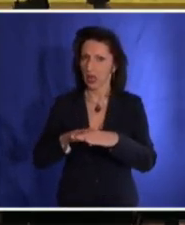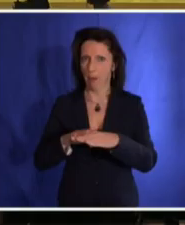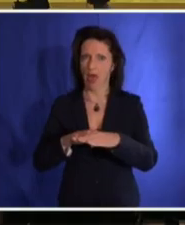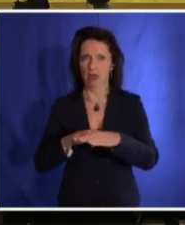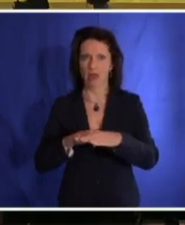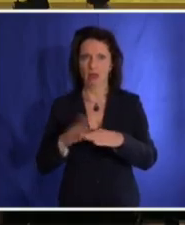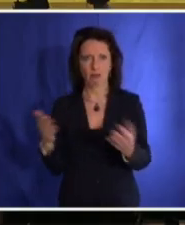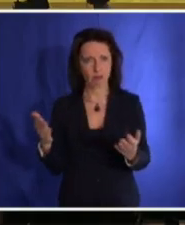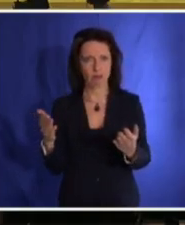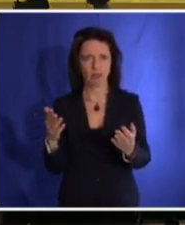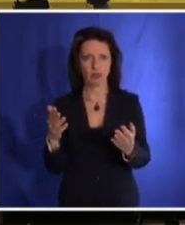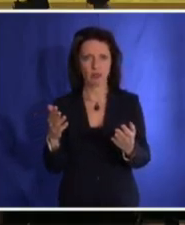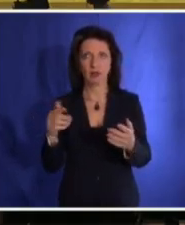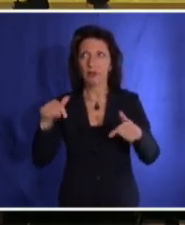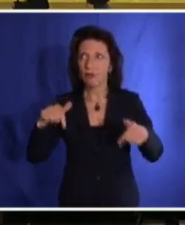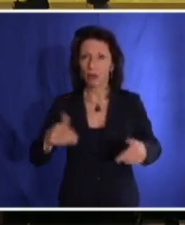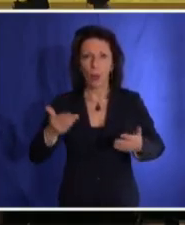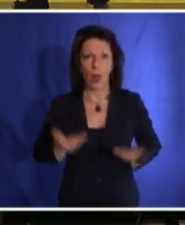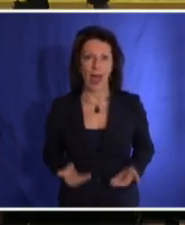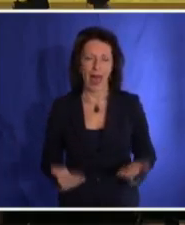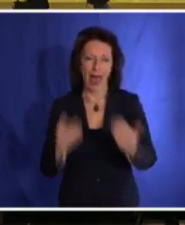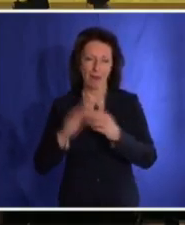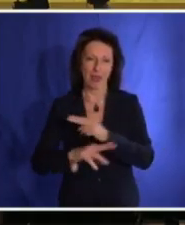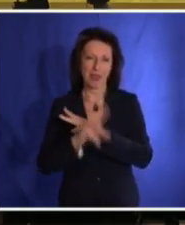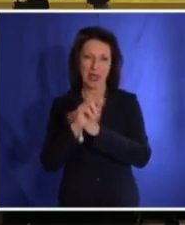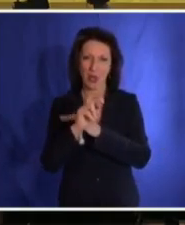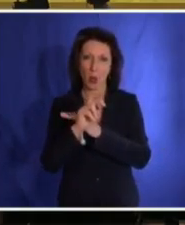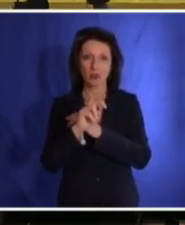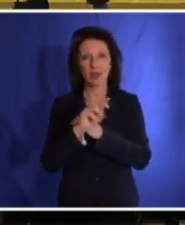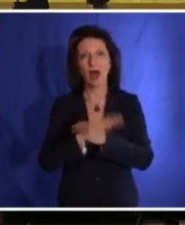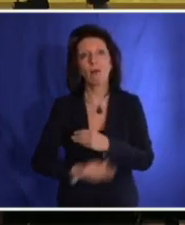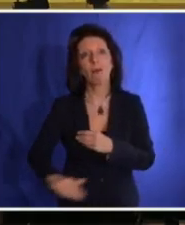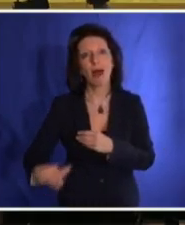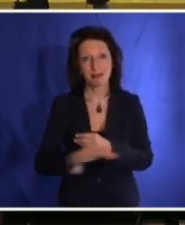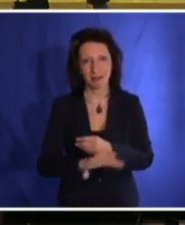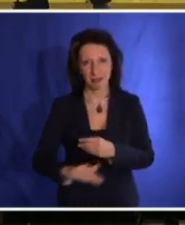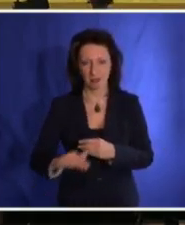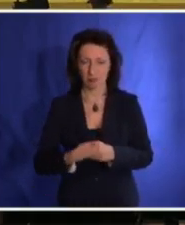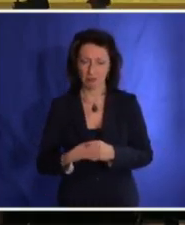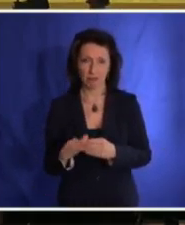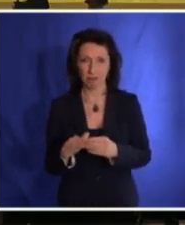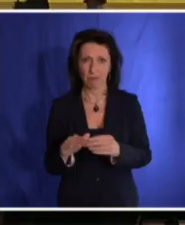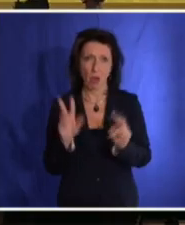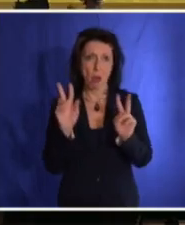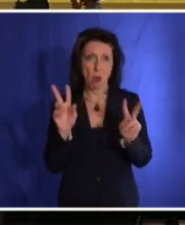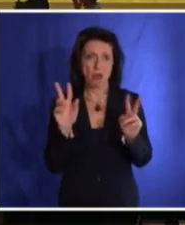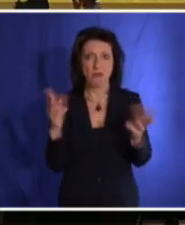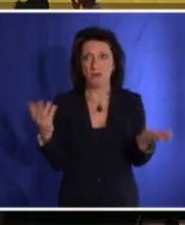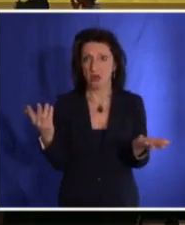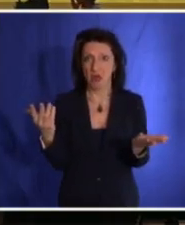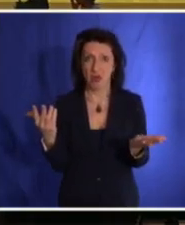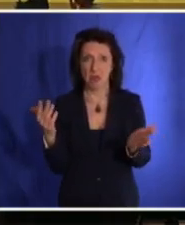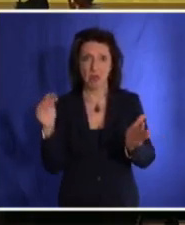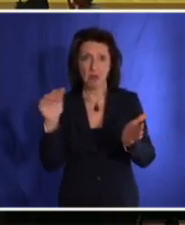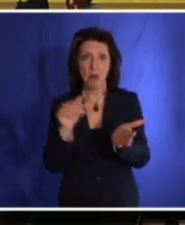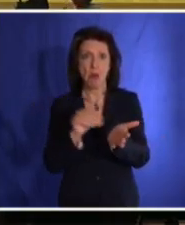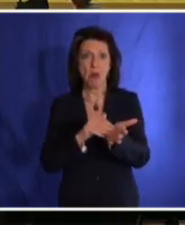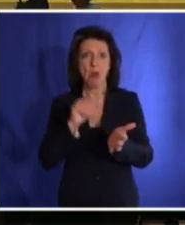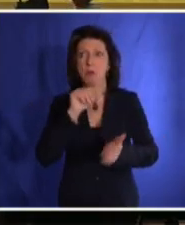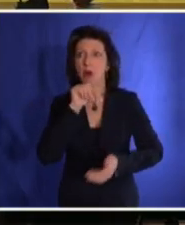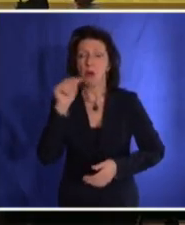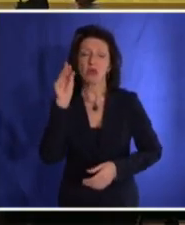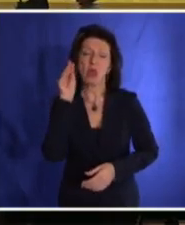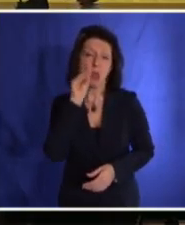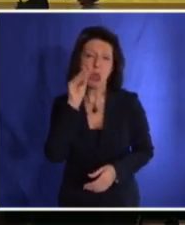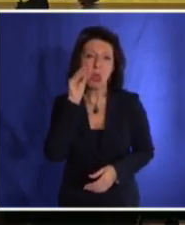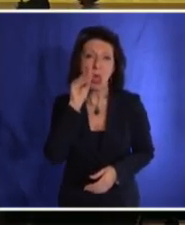unseres lebenswerten Heimatlandes. Und wir brauchen in Wahrheit nichts gesund betten und schon gar nichts krank jammern. Aber